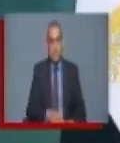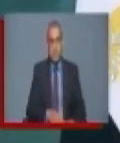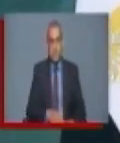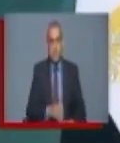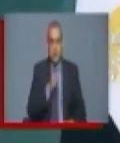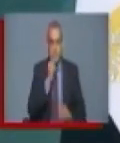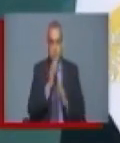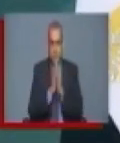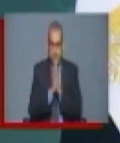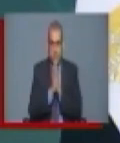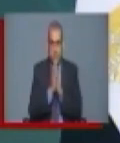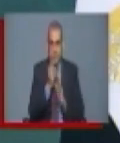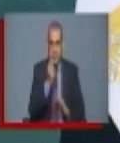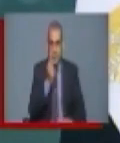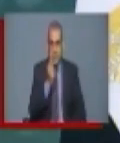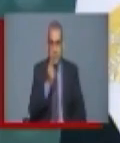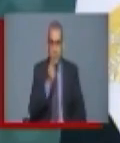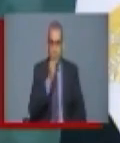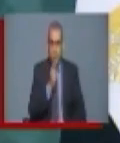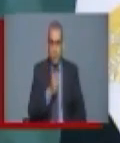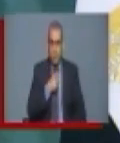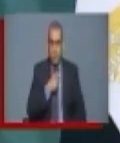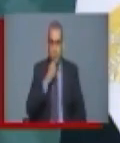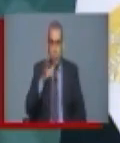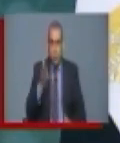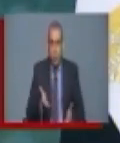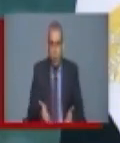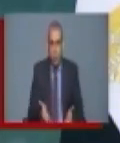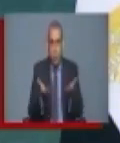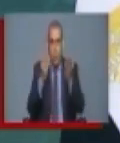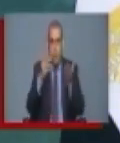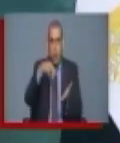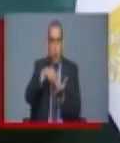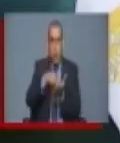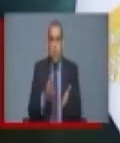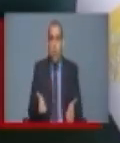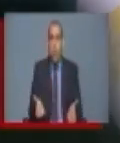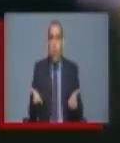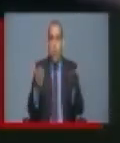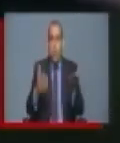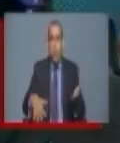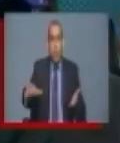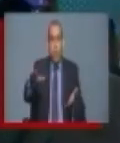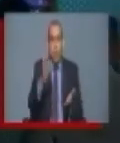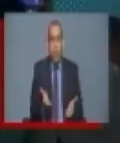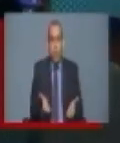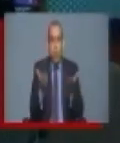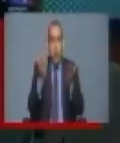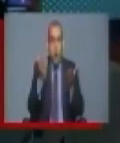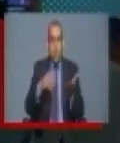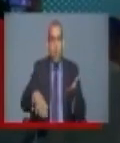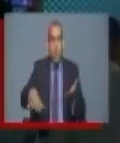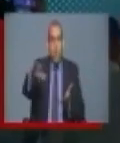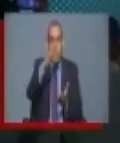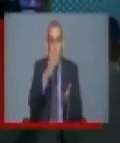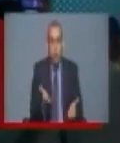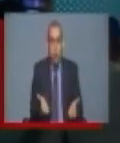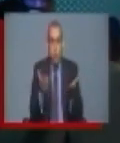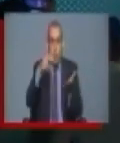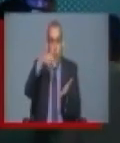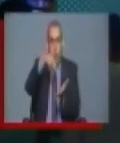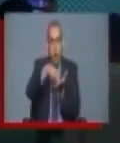لهم، لأنه هذه الدولة خلقت لتوجد لتفعل وتدمر وتثير